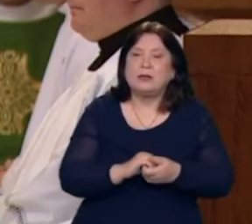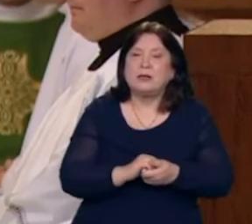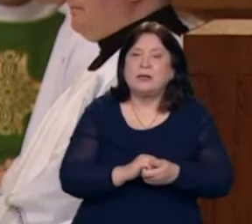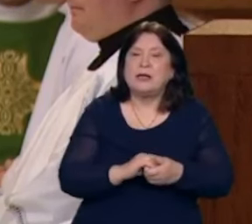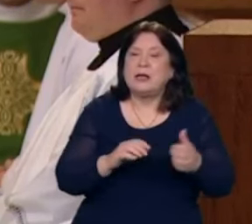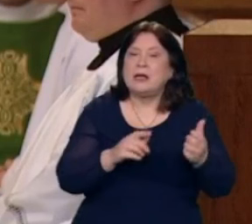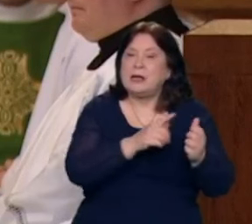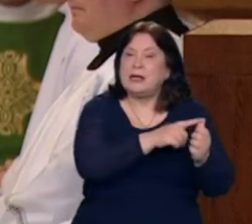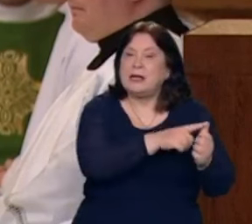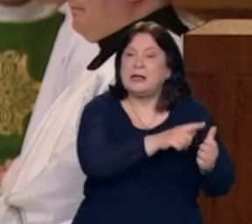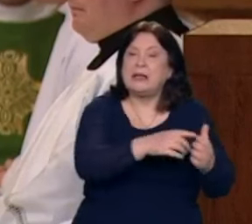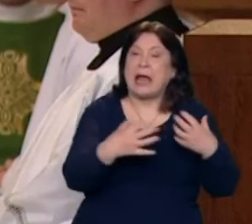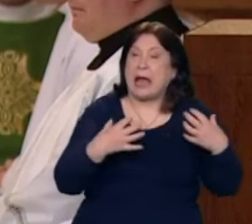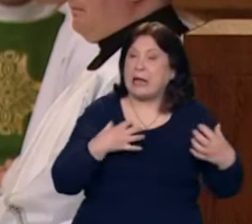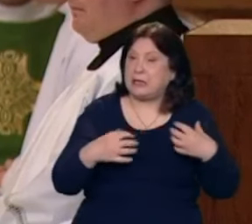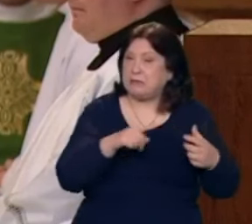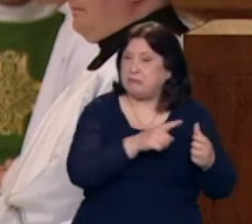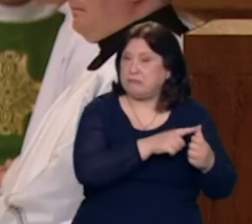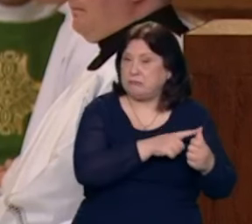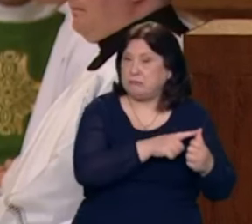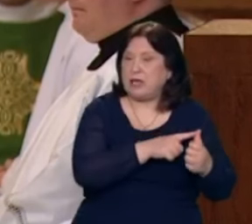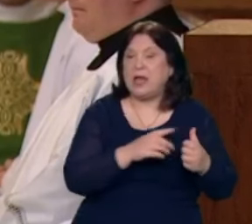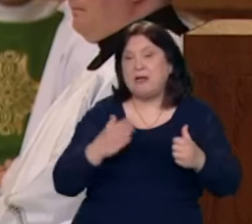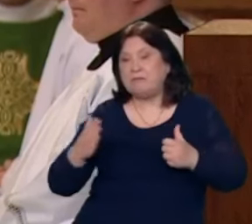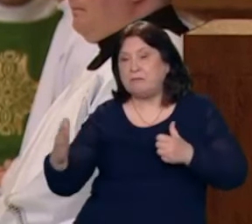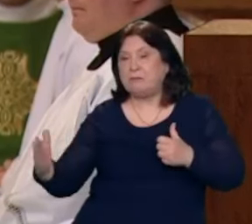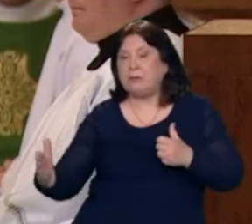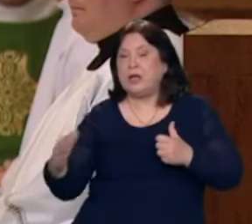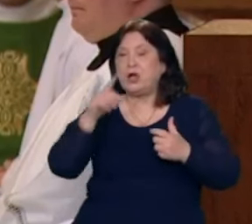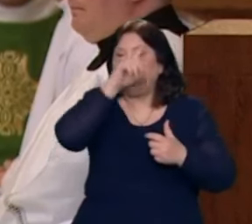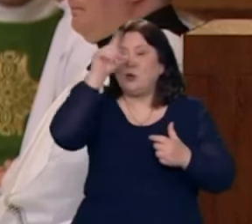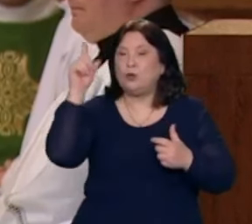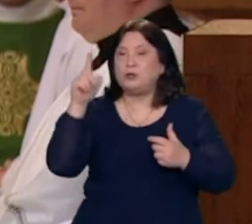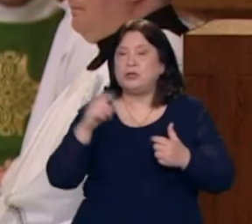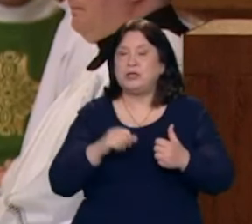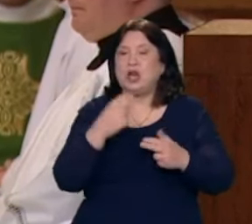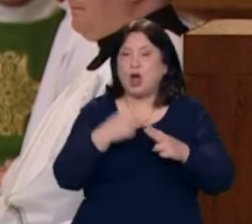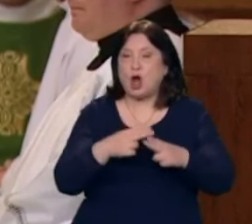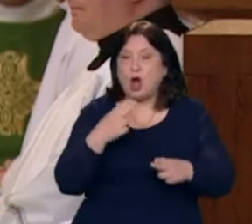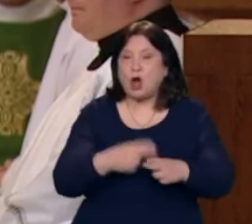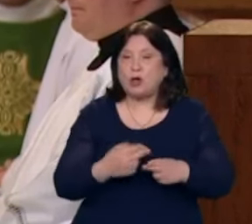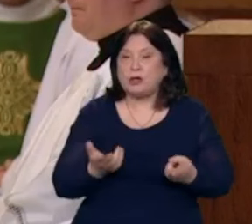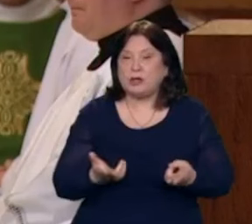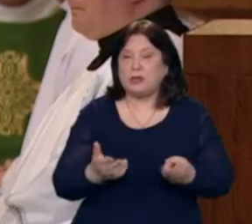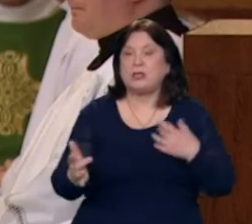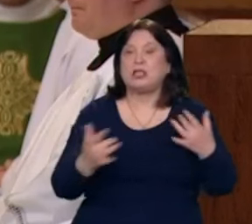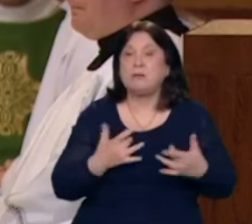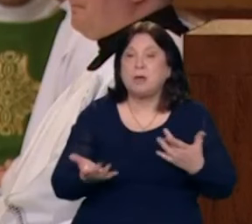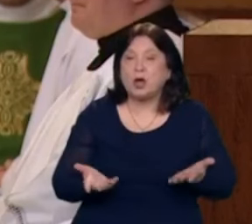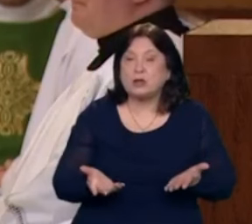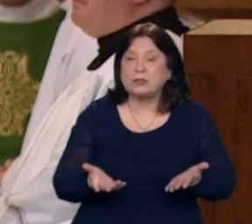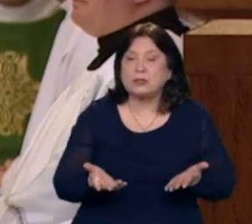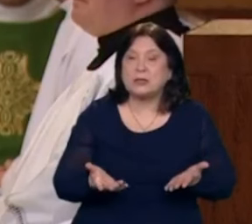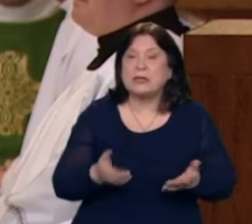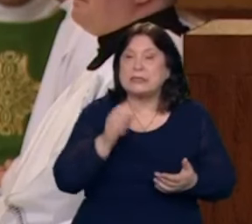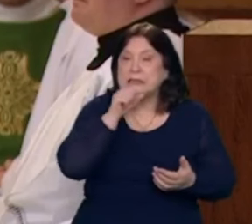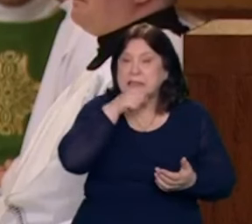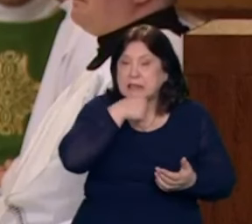jednej strony do artystów z drugiej strony do ludzi chorych cierpiących